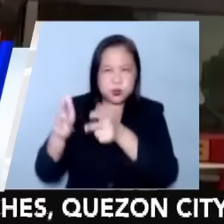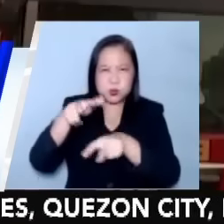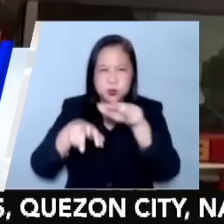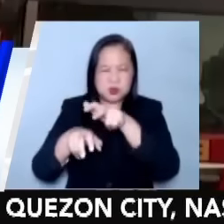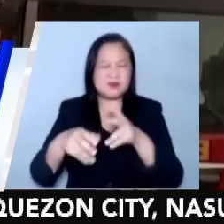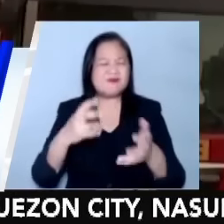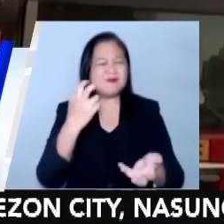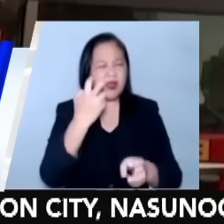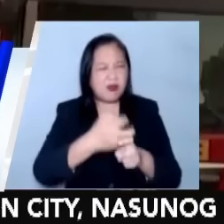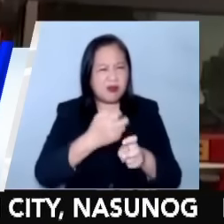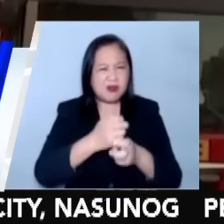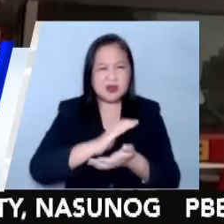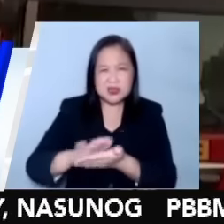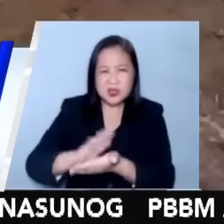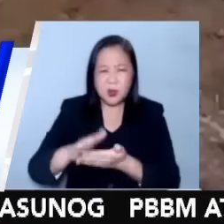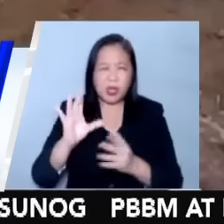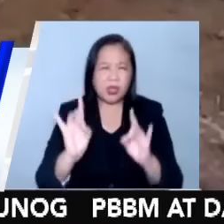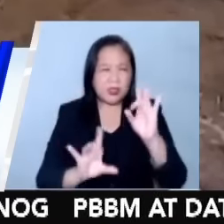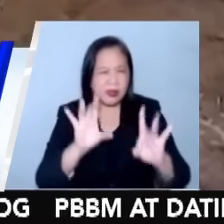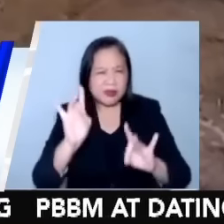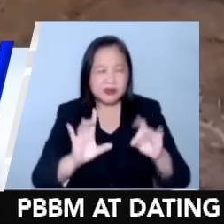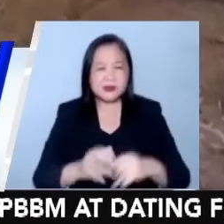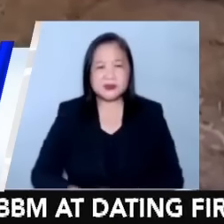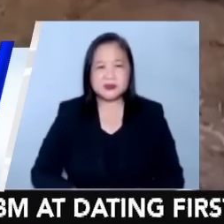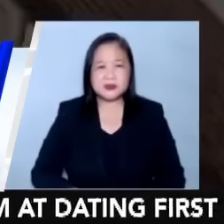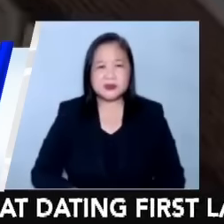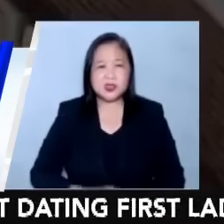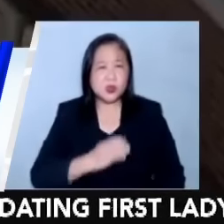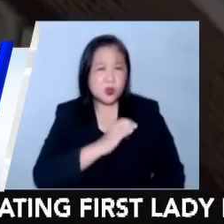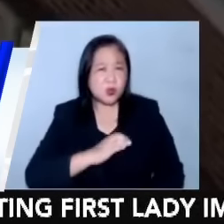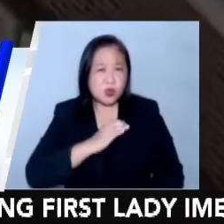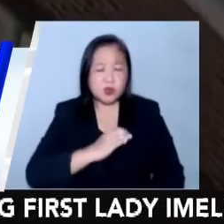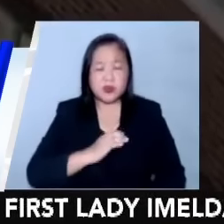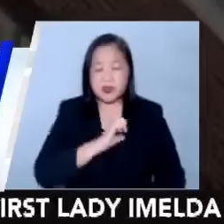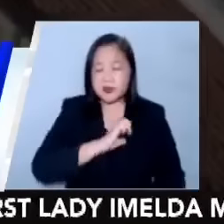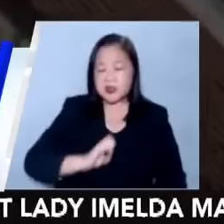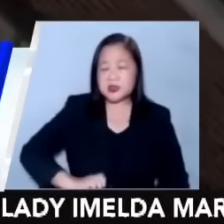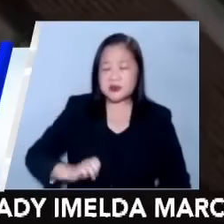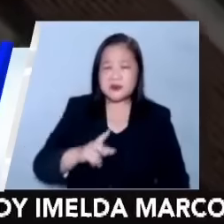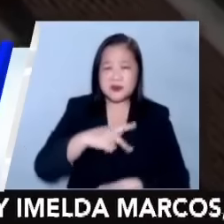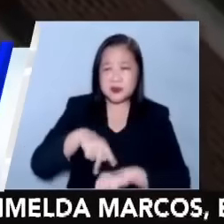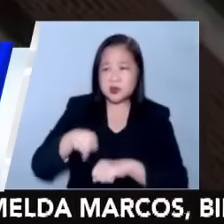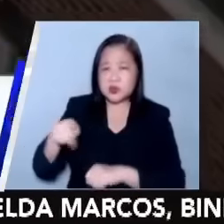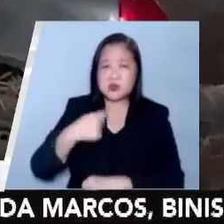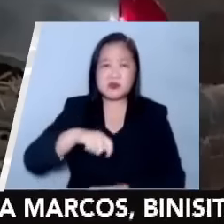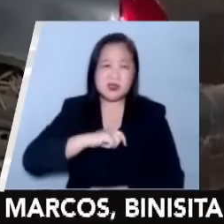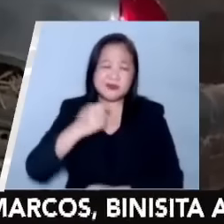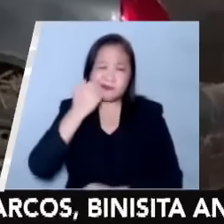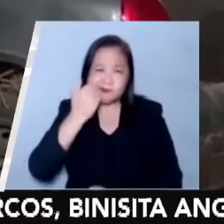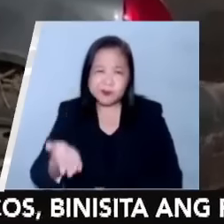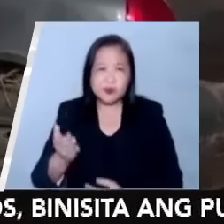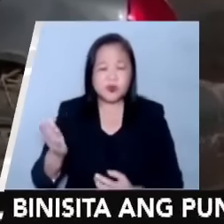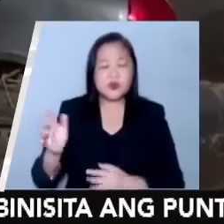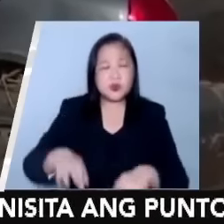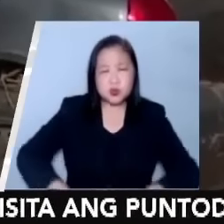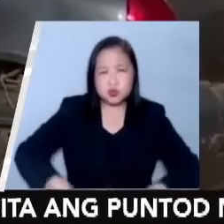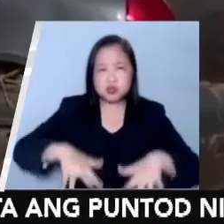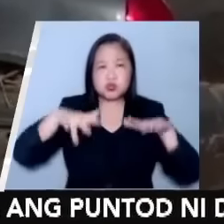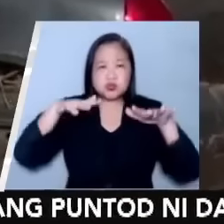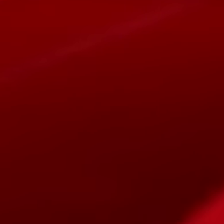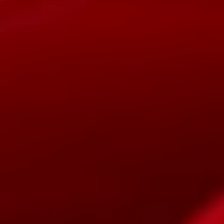sa makapal na putik. Nakikiramay ang embahada ng Pilipinas sa Spain kaugnay sa mga nasawi sa pagbaha.